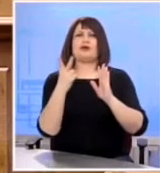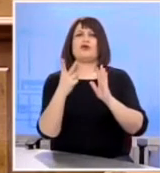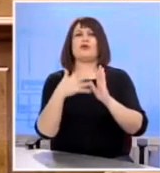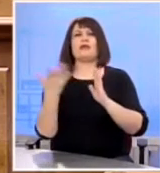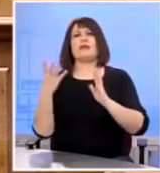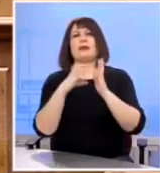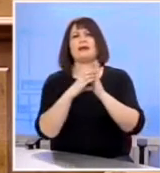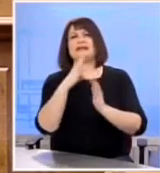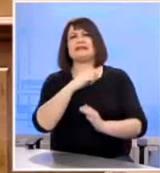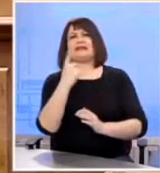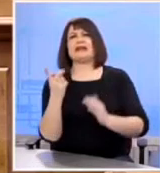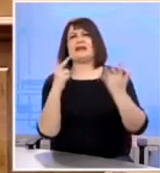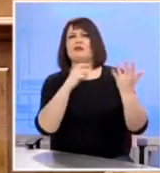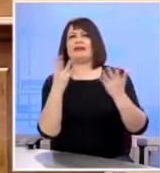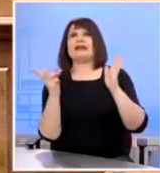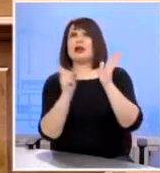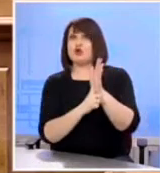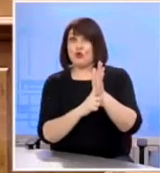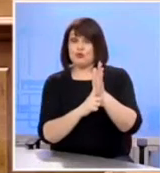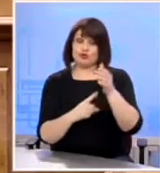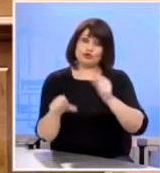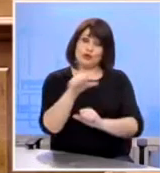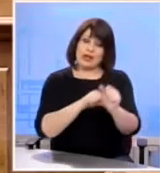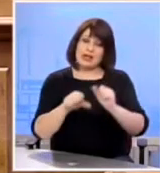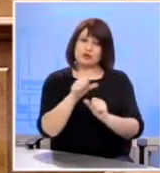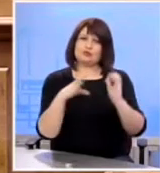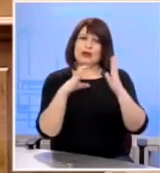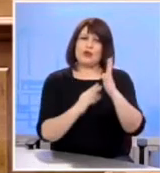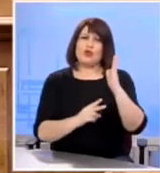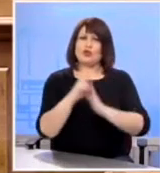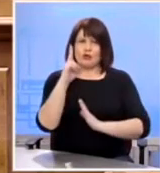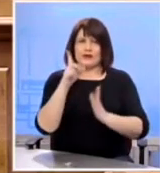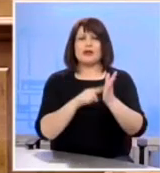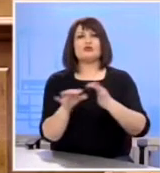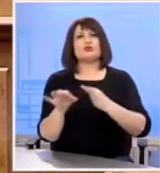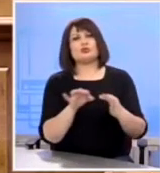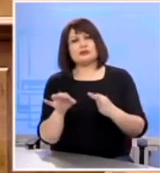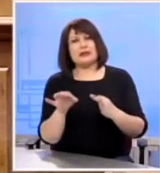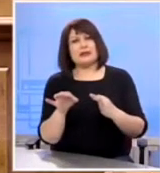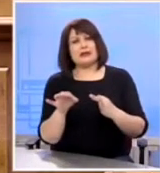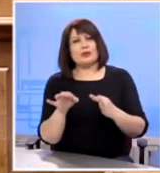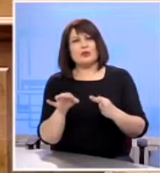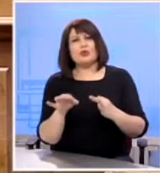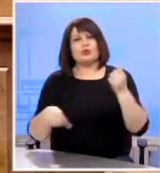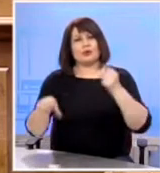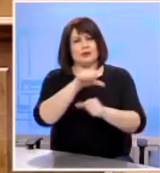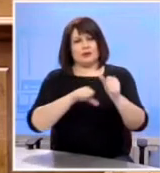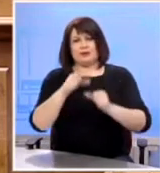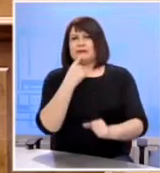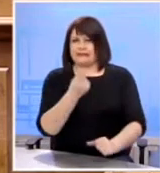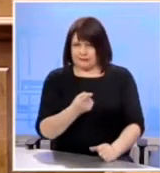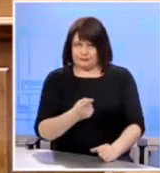του νόμου 4173, όπως αντικαθίσταται από το άρθρο 12 του παρόντος σχεδίου νόμου, αντικαθίσταται ως